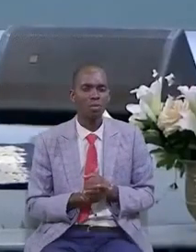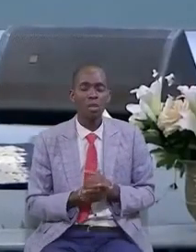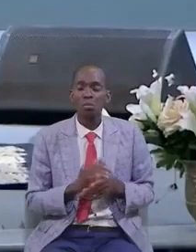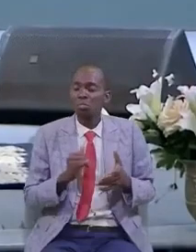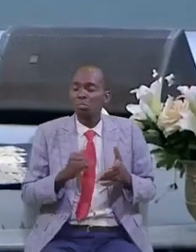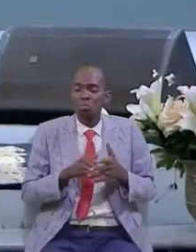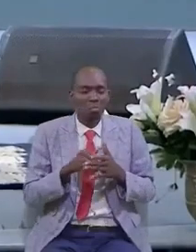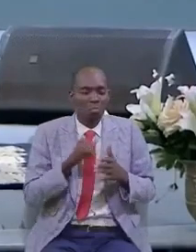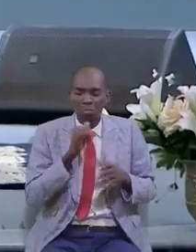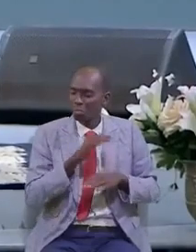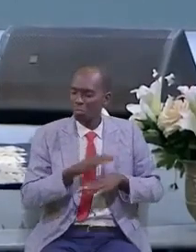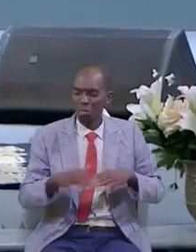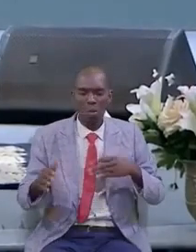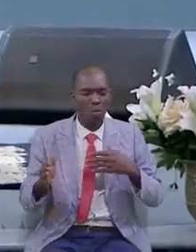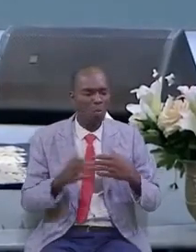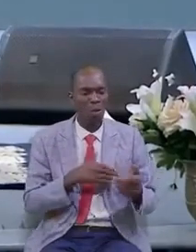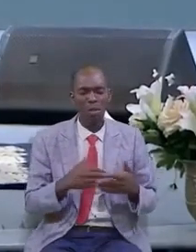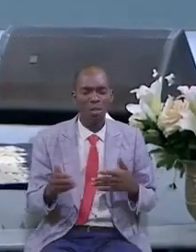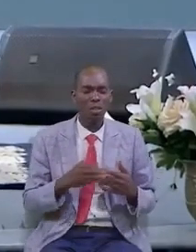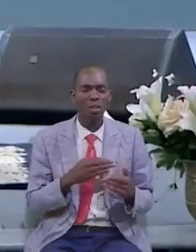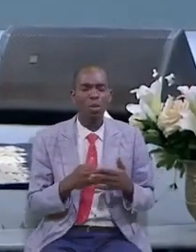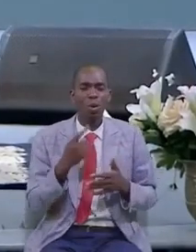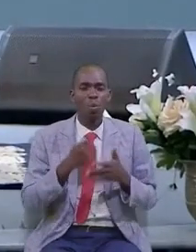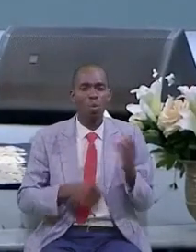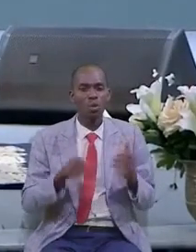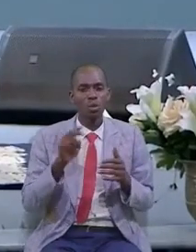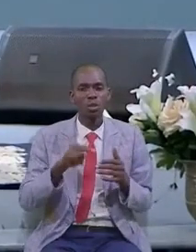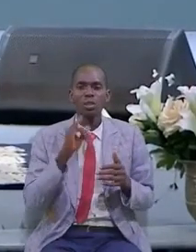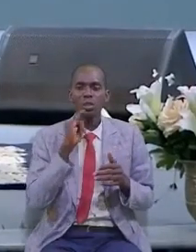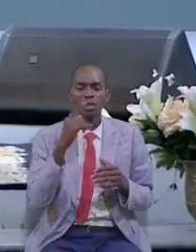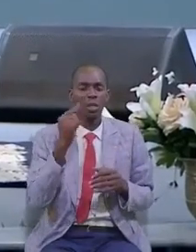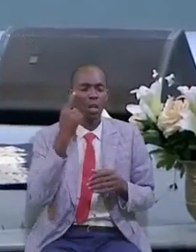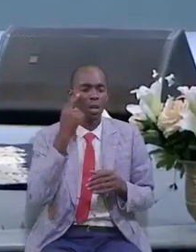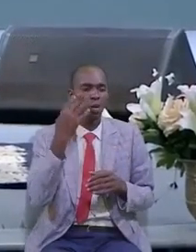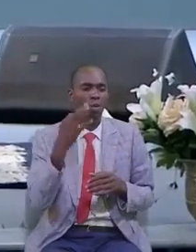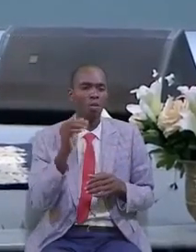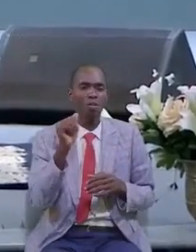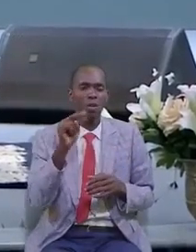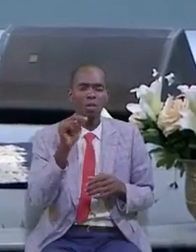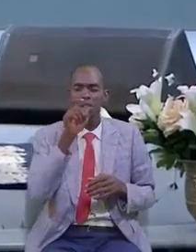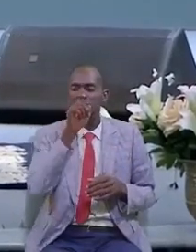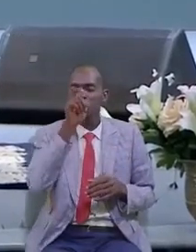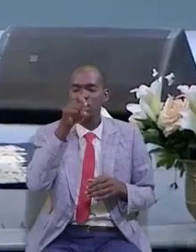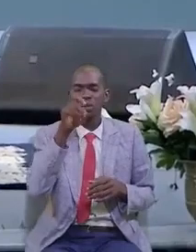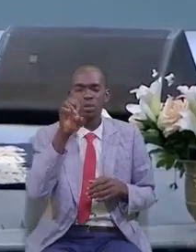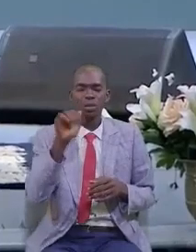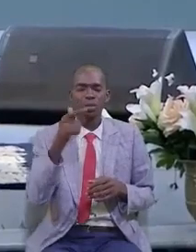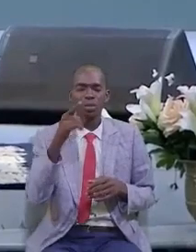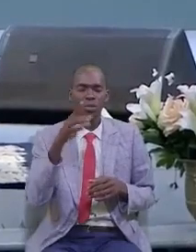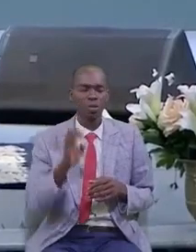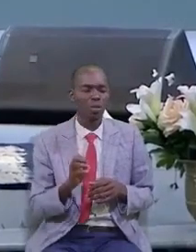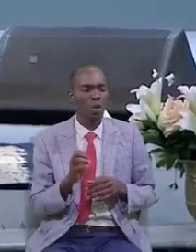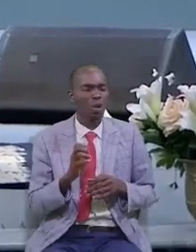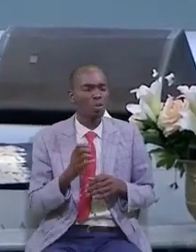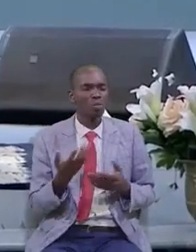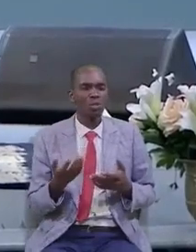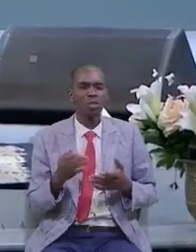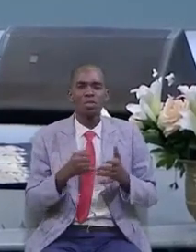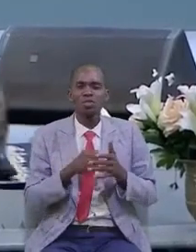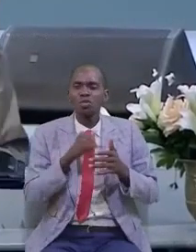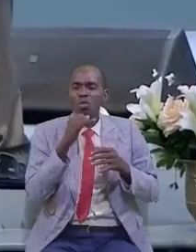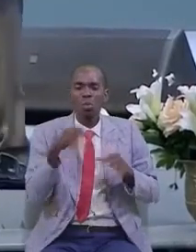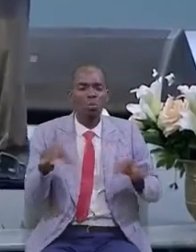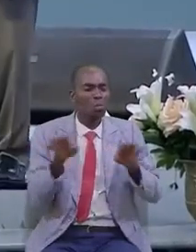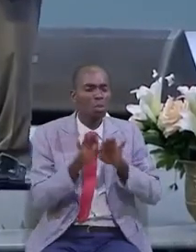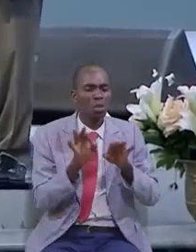matter you have the eyes of an eagle. ఒక గ్రద్ద వంటి పక్షిరాజు వంటి కన్నులు గలవాడివైనా, it doesn't matter the language you